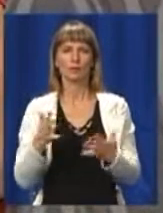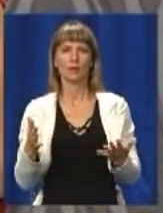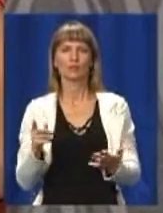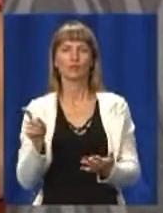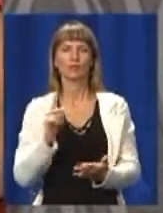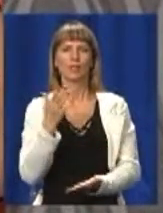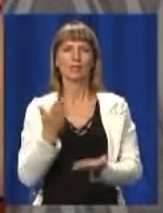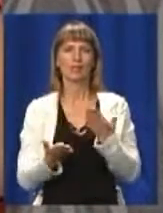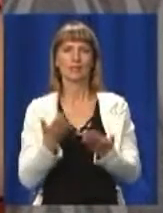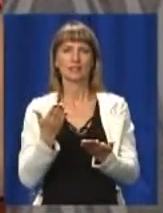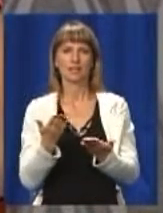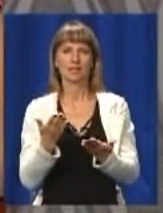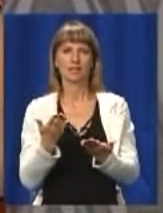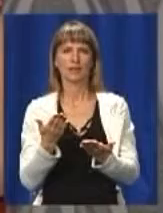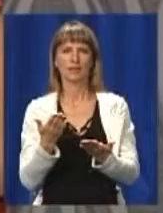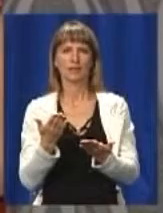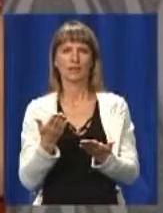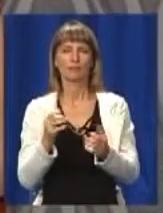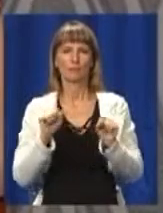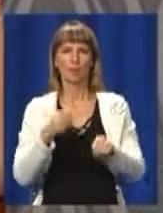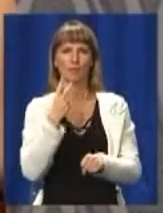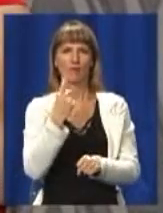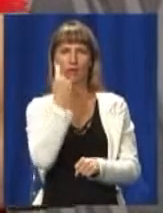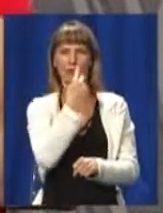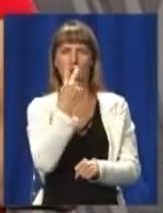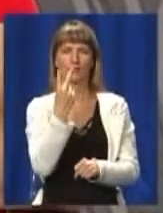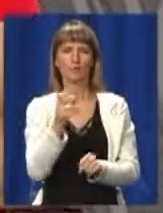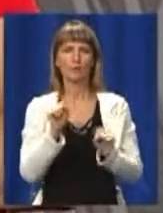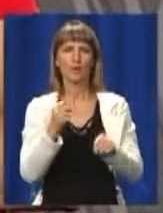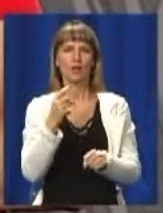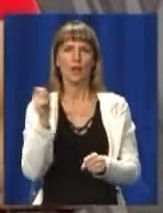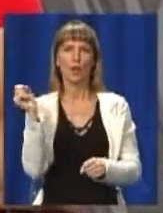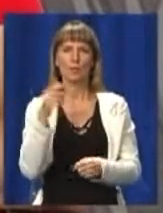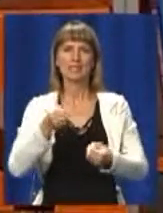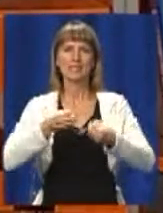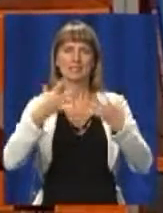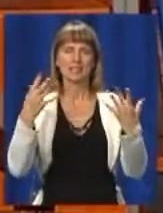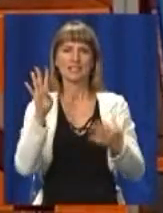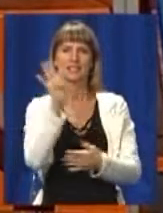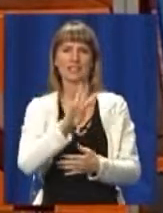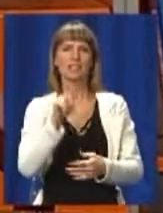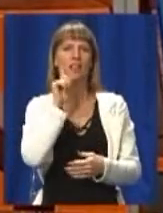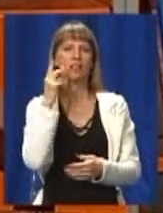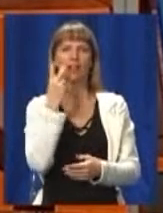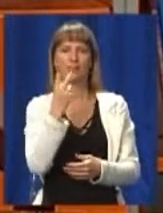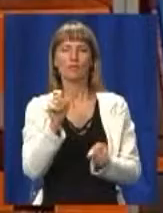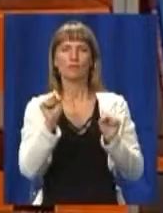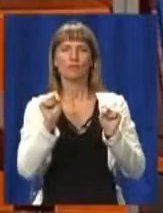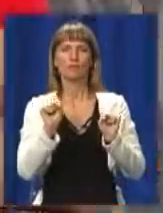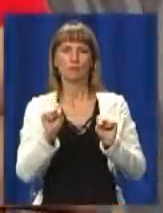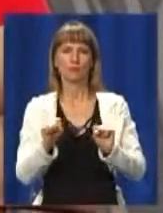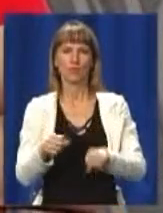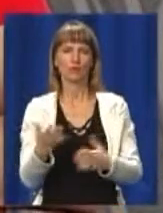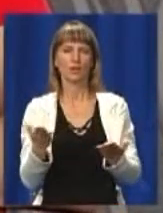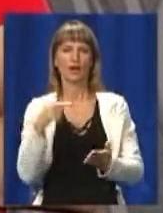що якщо от, в принципі, можна подивитися людині в очі, побачити там голубі, світлі, темні, сірі, зелені очі, все це може якось